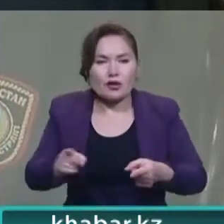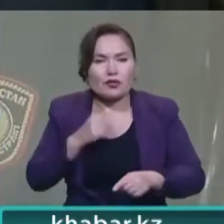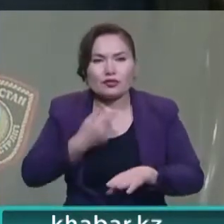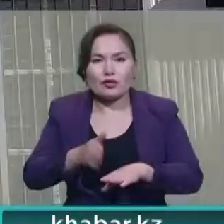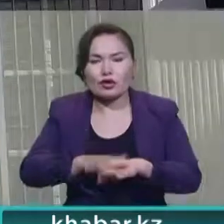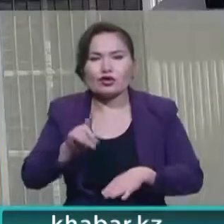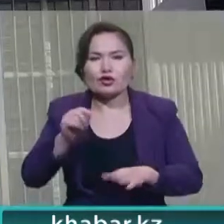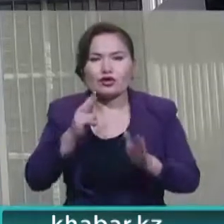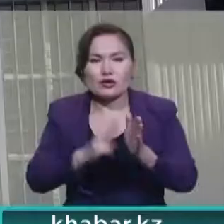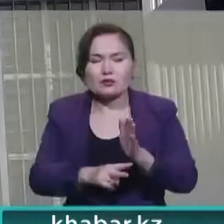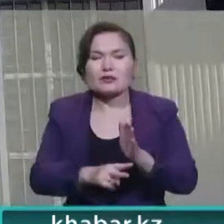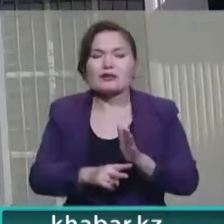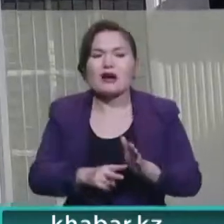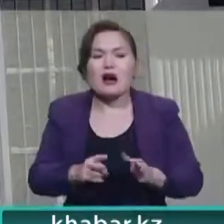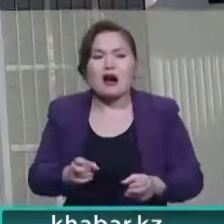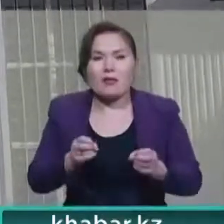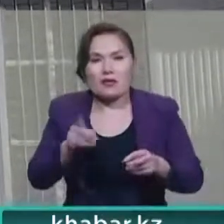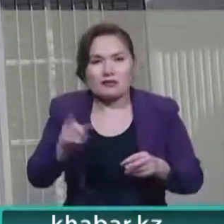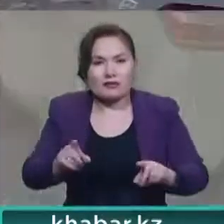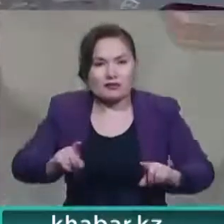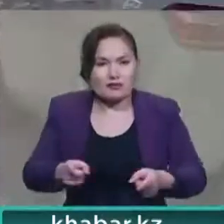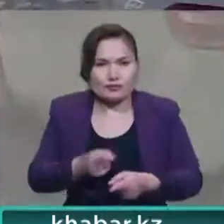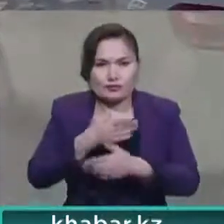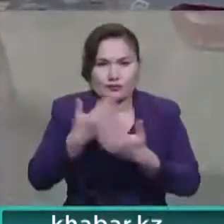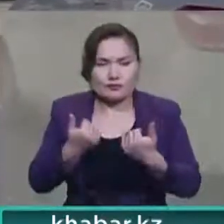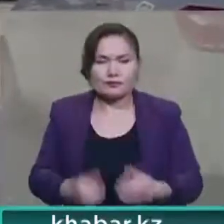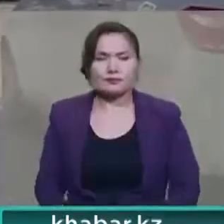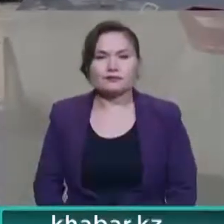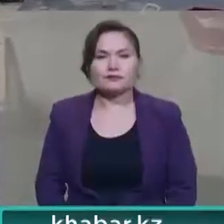қылмыс әлі күнге ашылмаған. Еркебасы Мадияр, Руслан Ғазезов, Қанат Махмұтов, Орал.